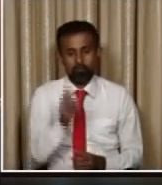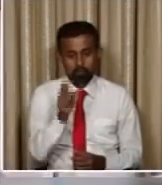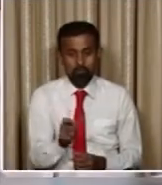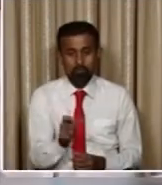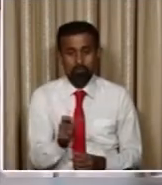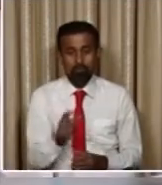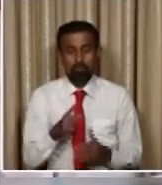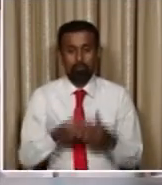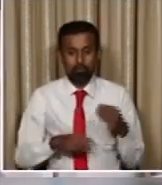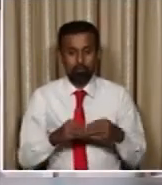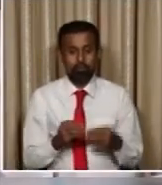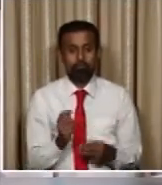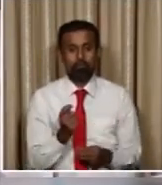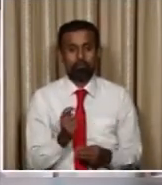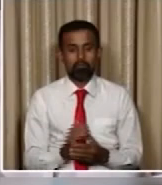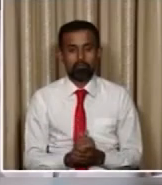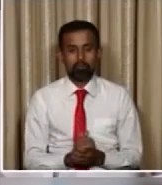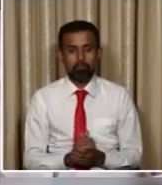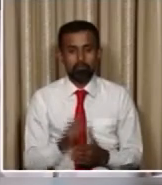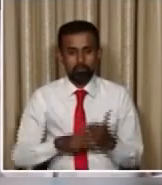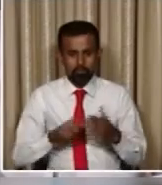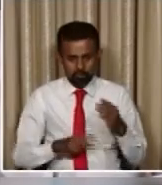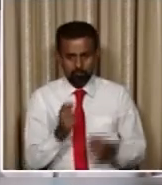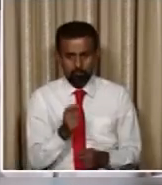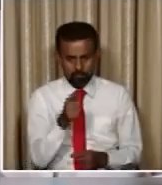ජනවරමක් තියෙනවද? ජනවරමක් තියෙනවද?